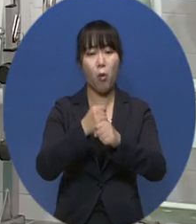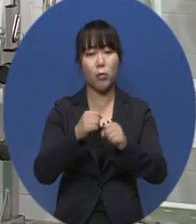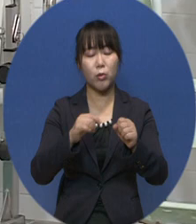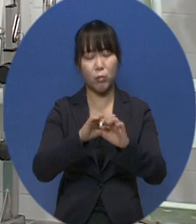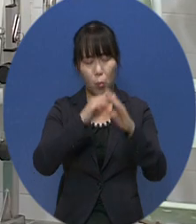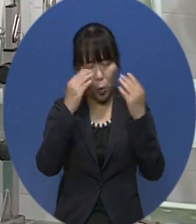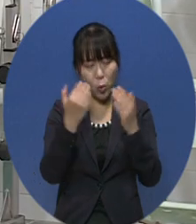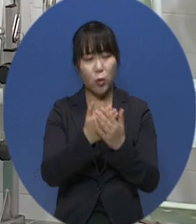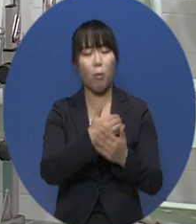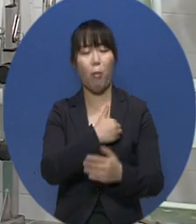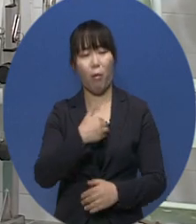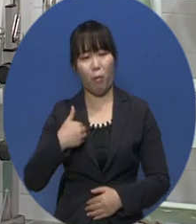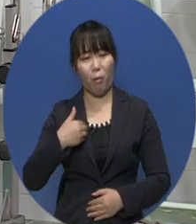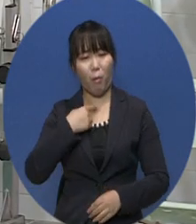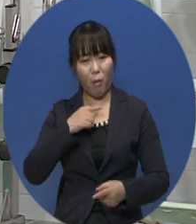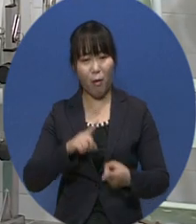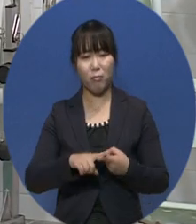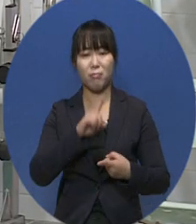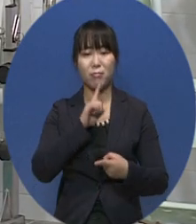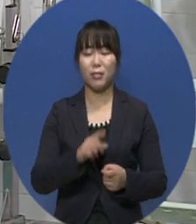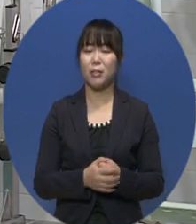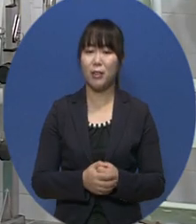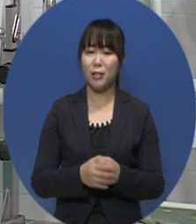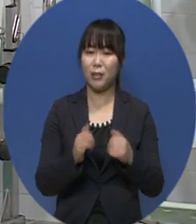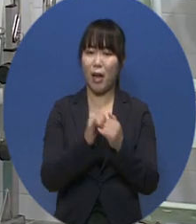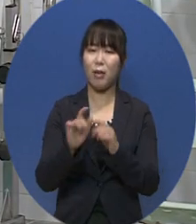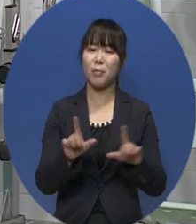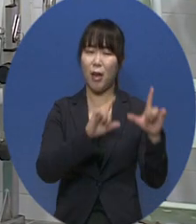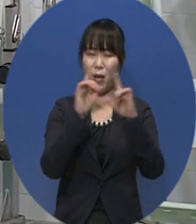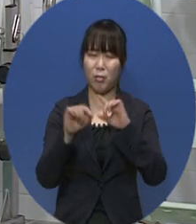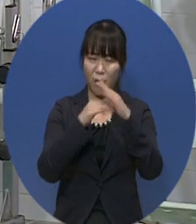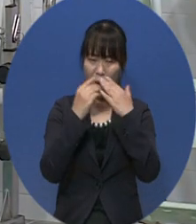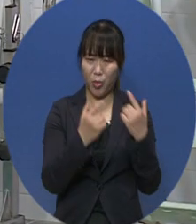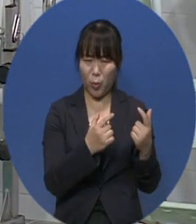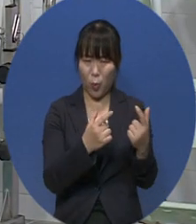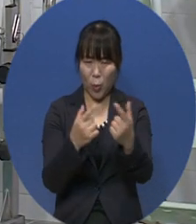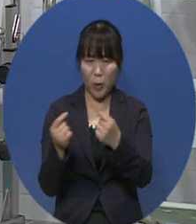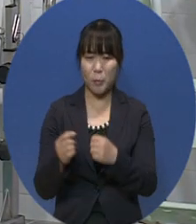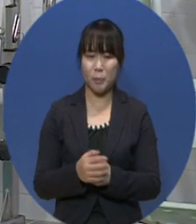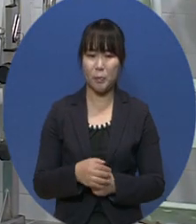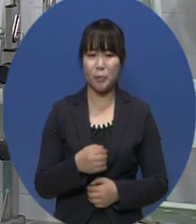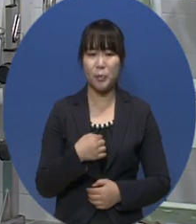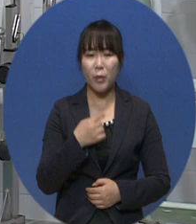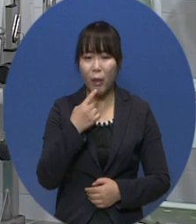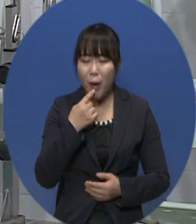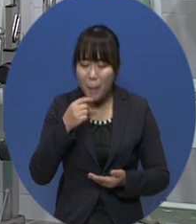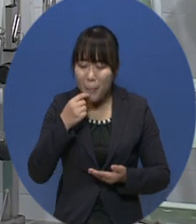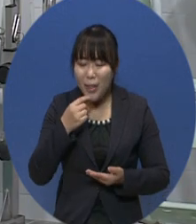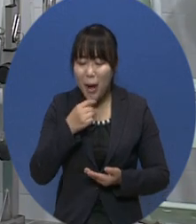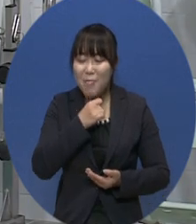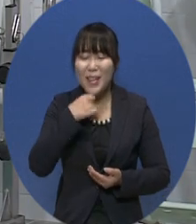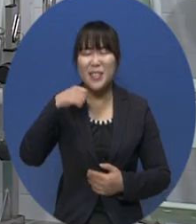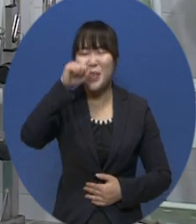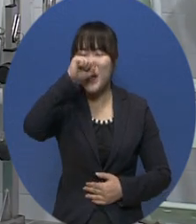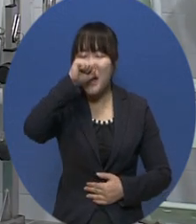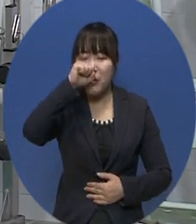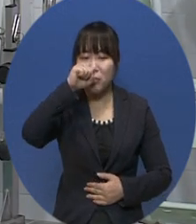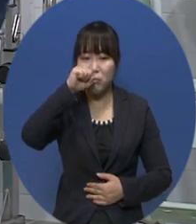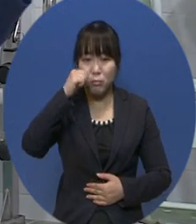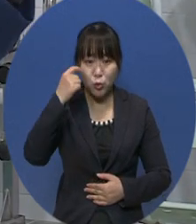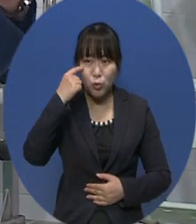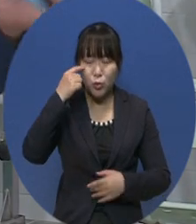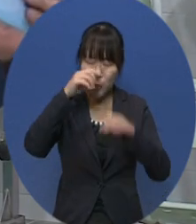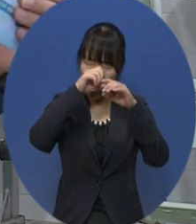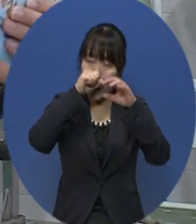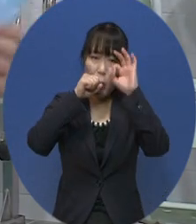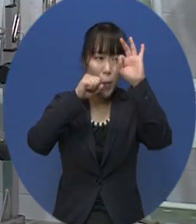높다고 네. 이제 말씀해 주셨는데 이 사람이 사는 건 똑같은 것 같아요. 예, 네. 그러니까 입이 대면 맛있는 거 좋아하고 눈은 또 좋은